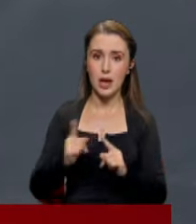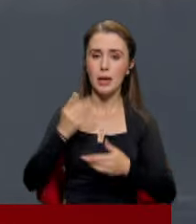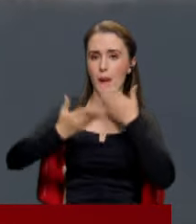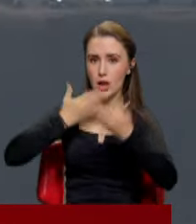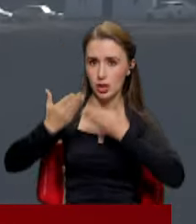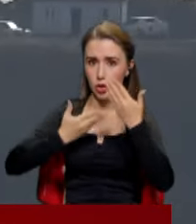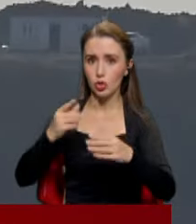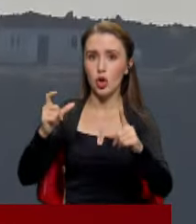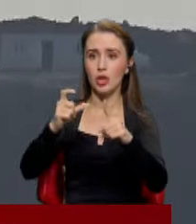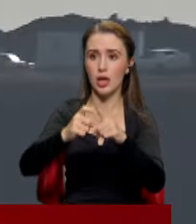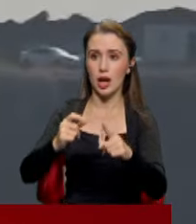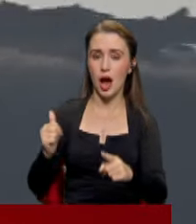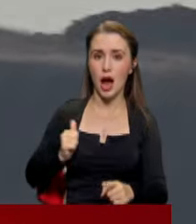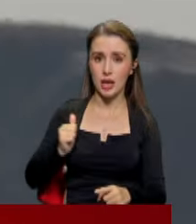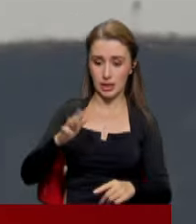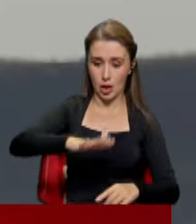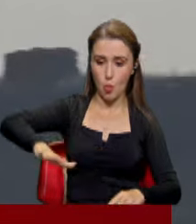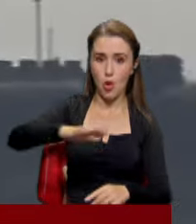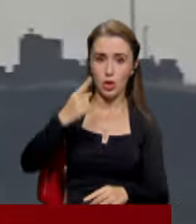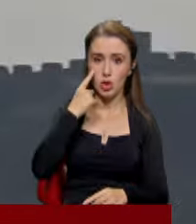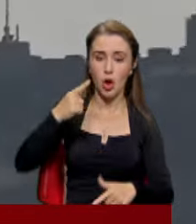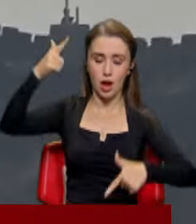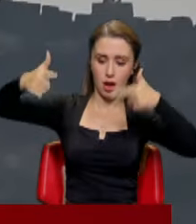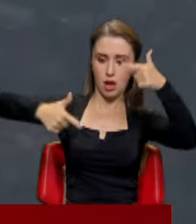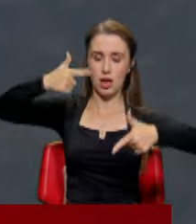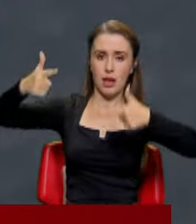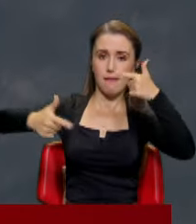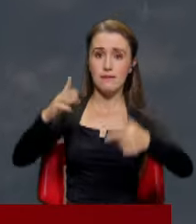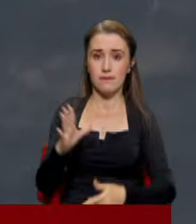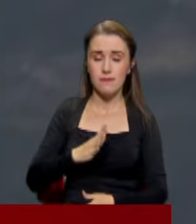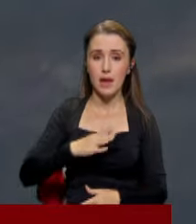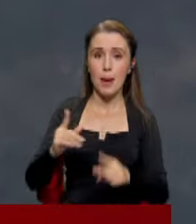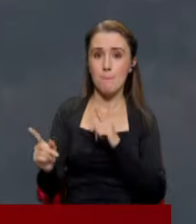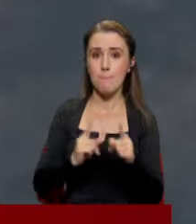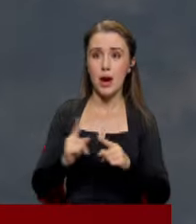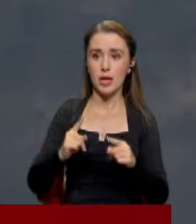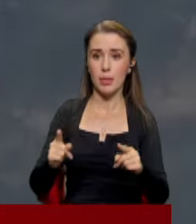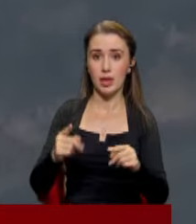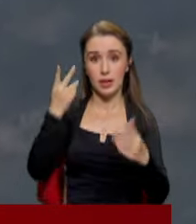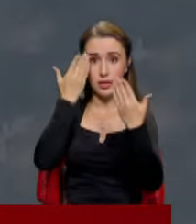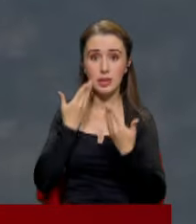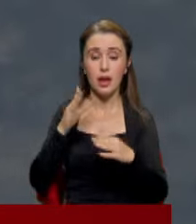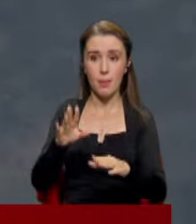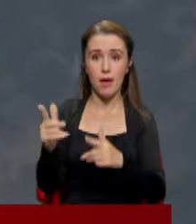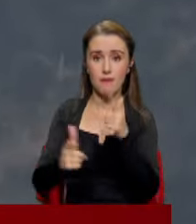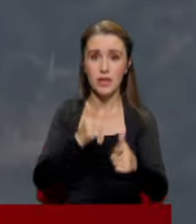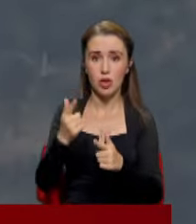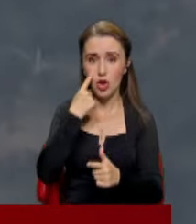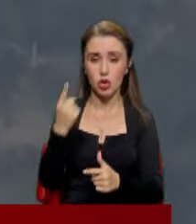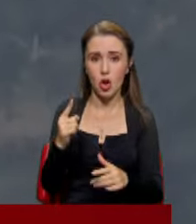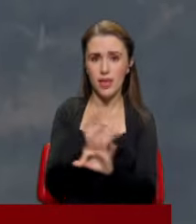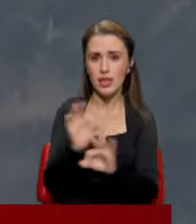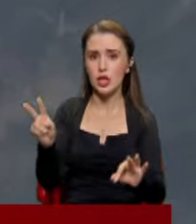getirdiği dara 2 askeri üst bölgesine ait güvenlik kamerası görüntüleri de duruşmada açıldı ama görüntülerden sağlıklı bir